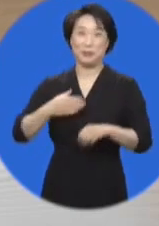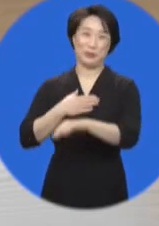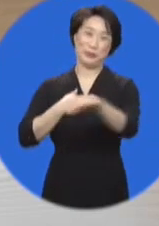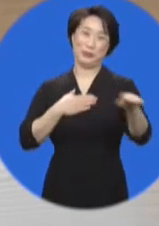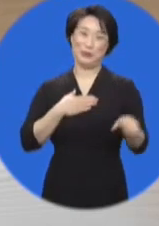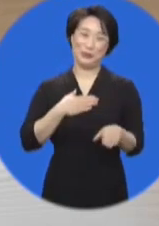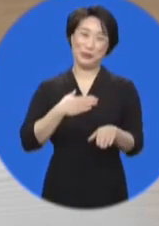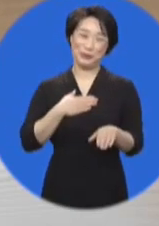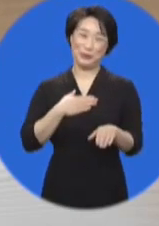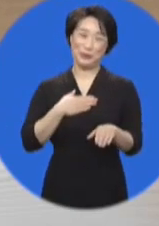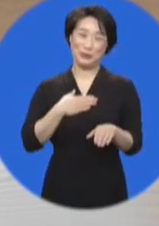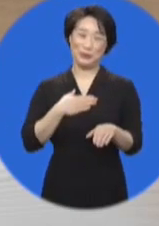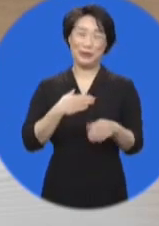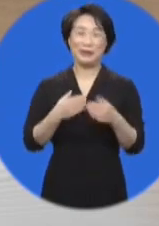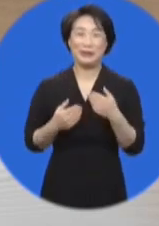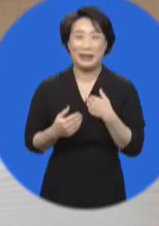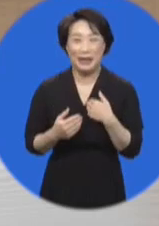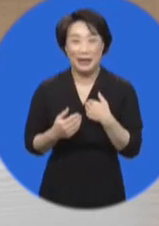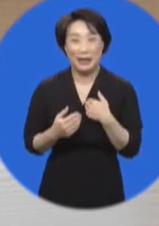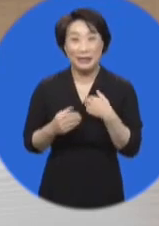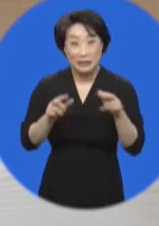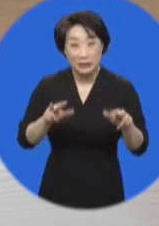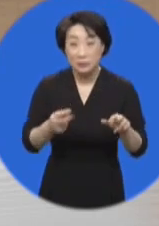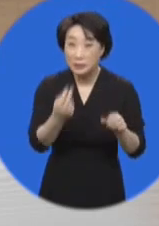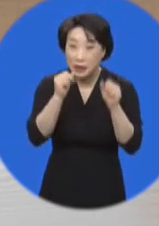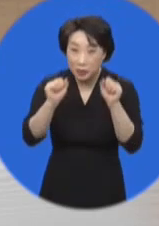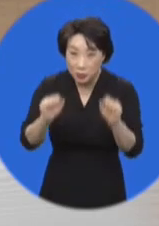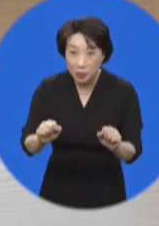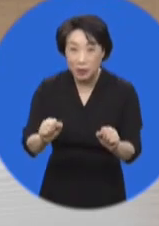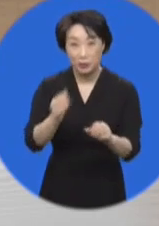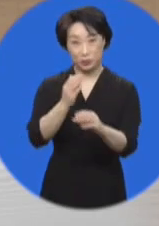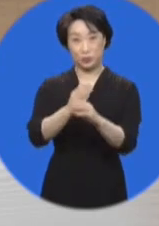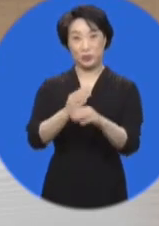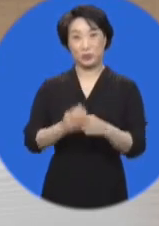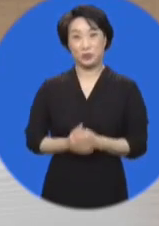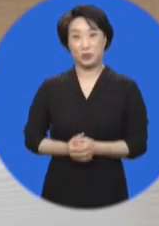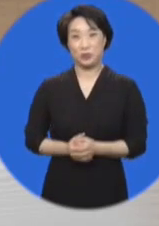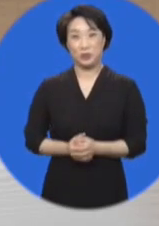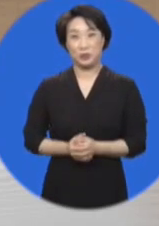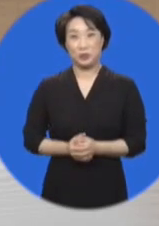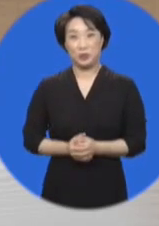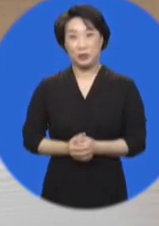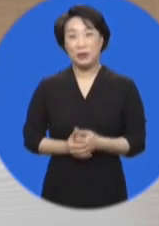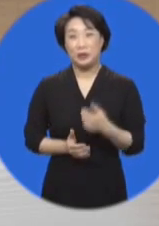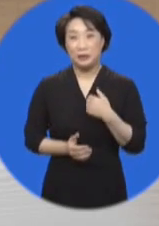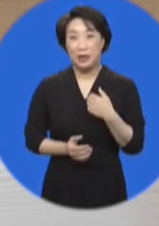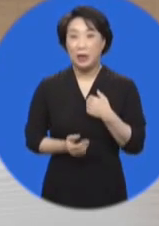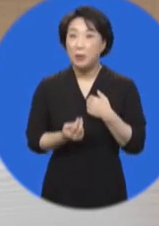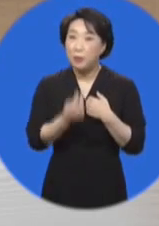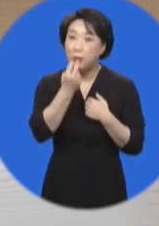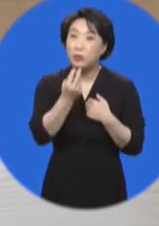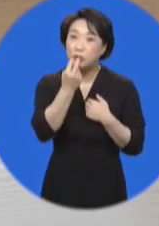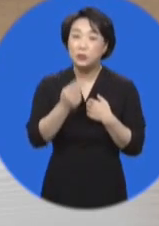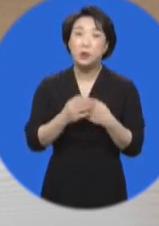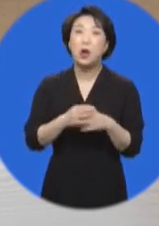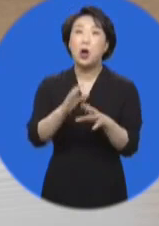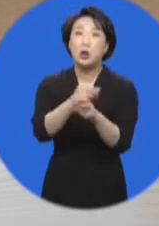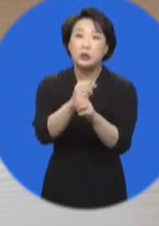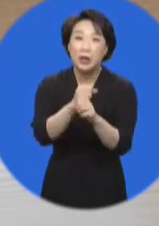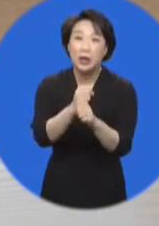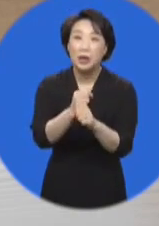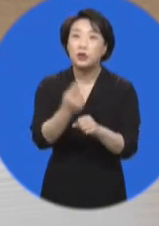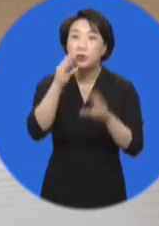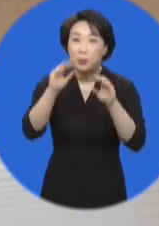말미암아 내가 생존하고 있으며 내 목숨이 어느